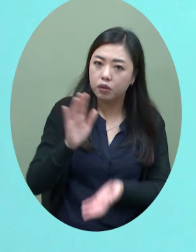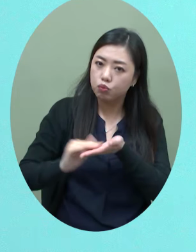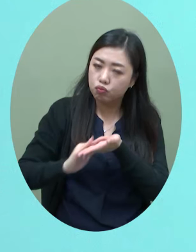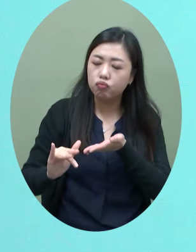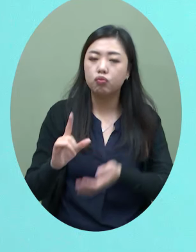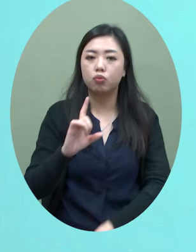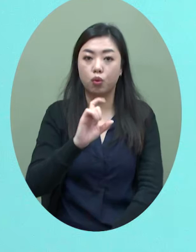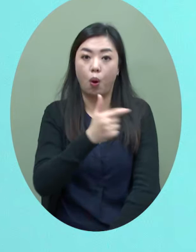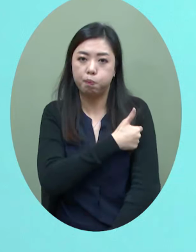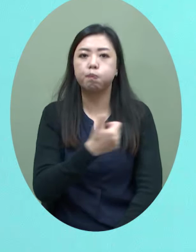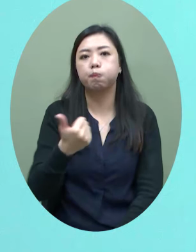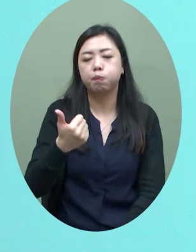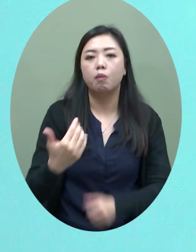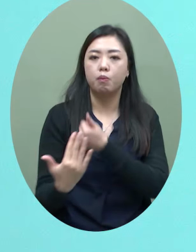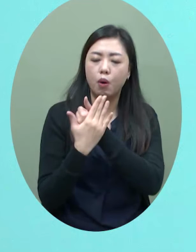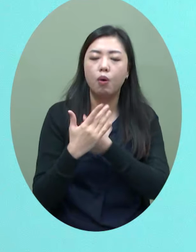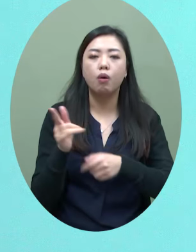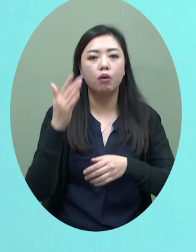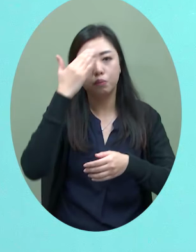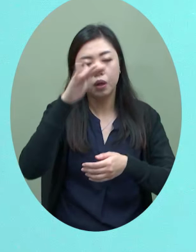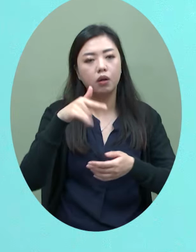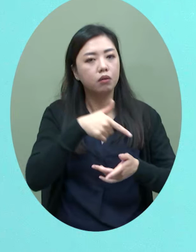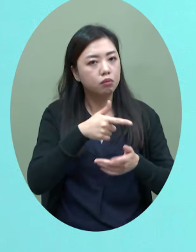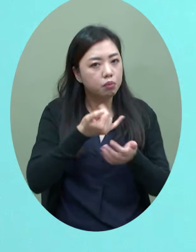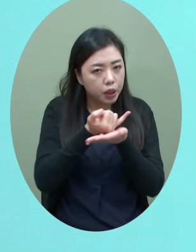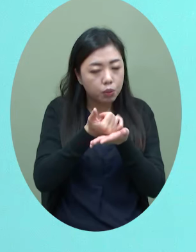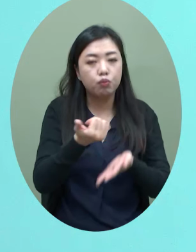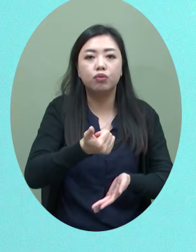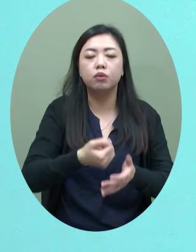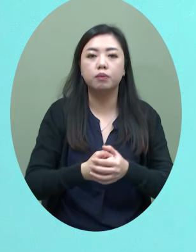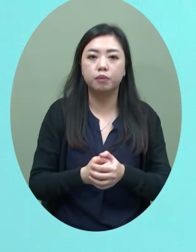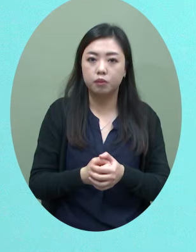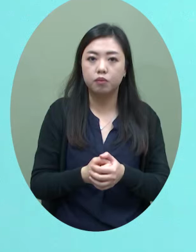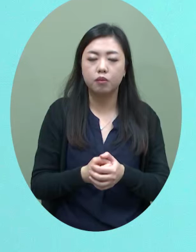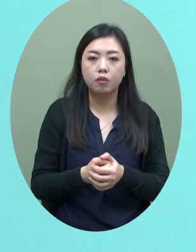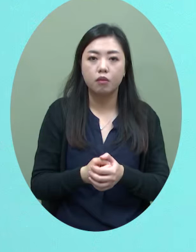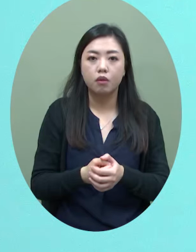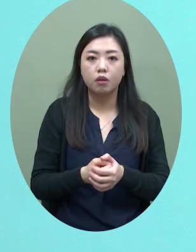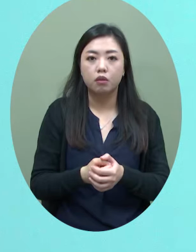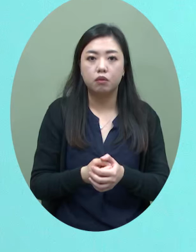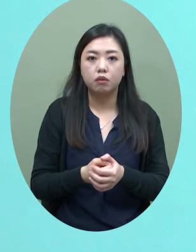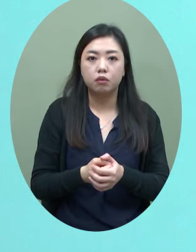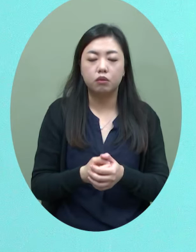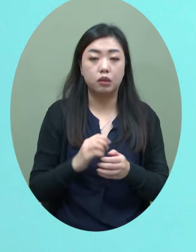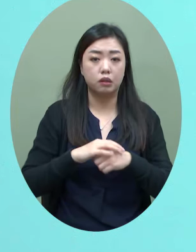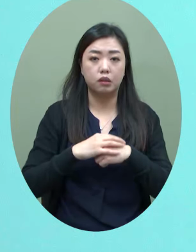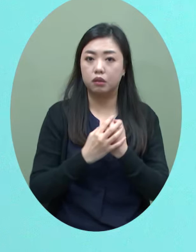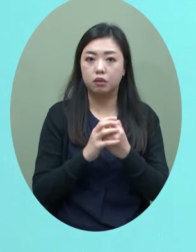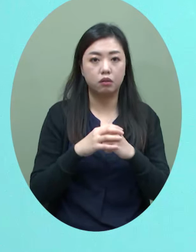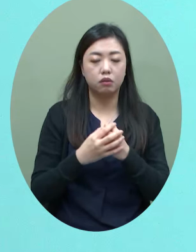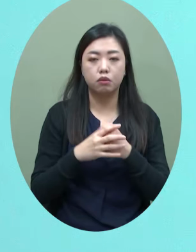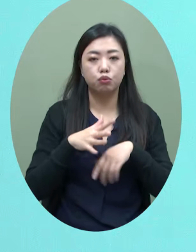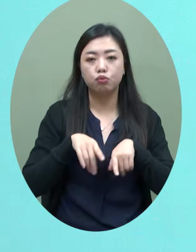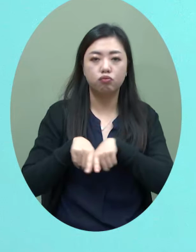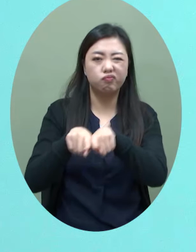苗。咁醫生亦都能夠可以做更好嘅評估啦。全球嘅情況都係噶啦，喺咁